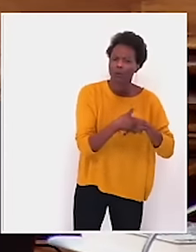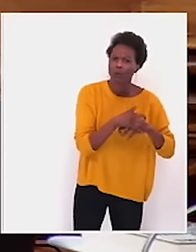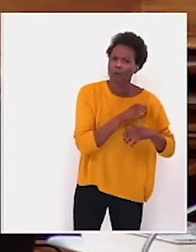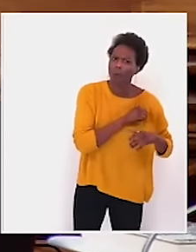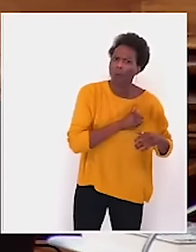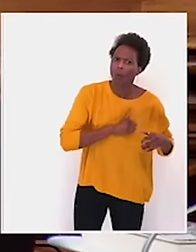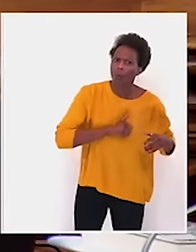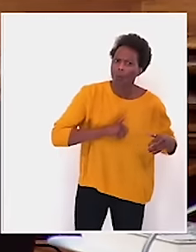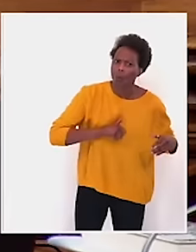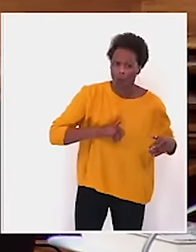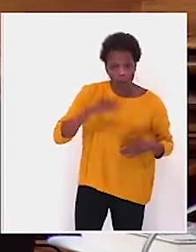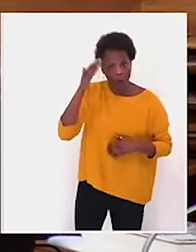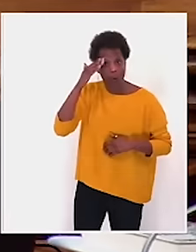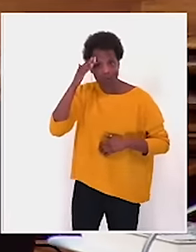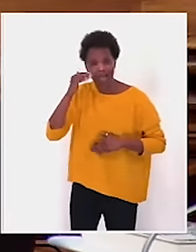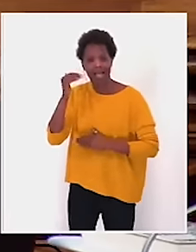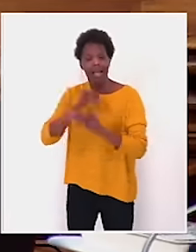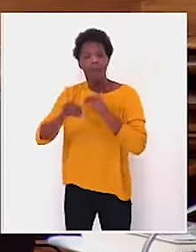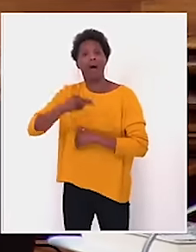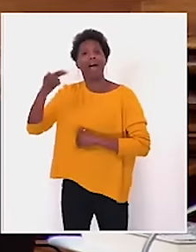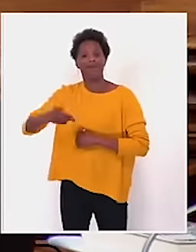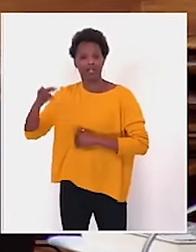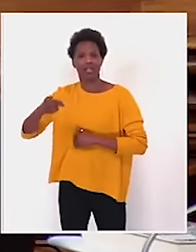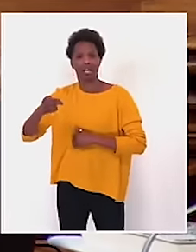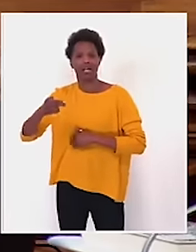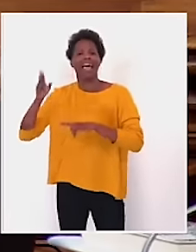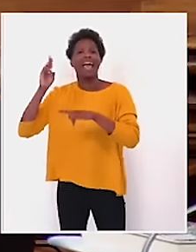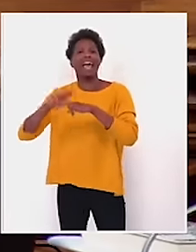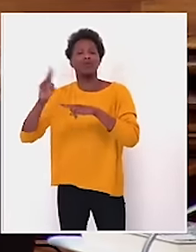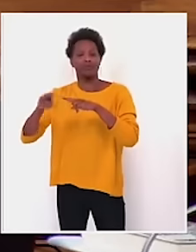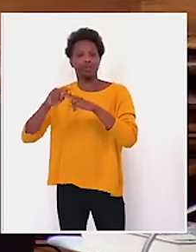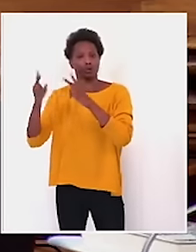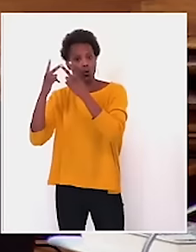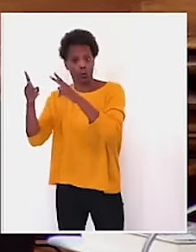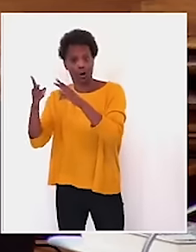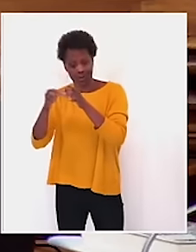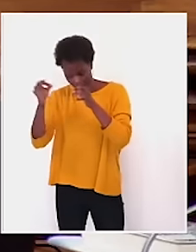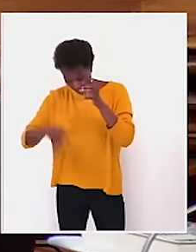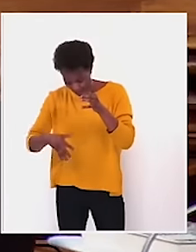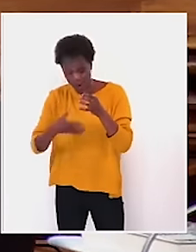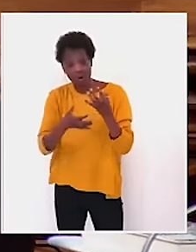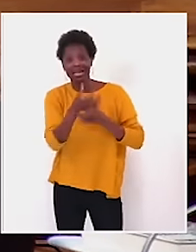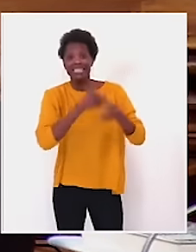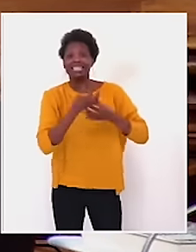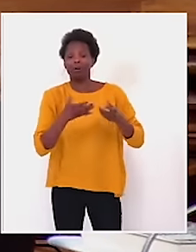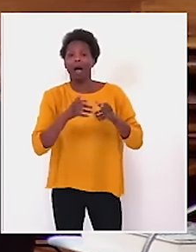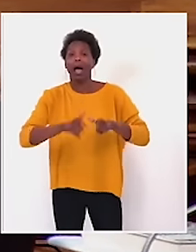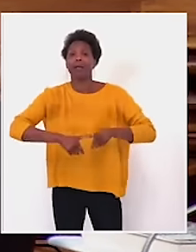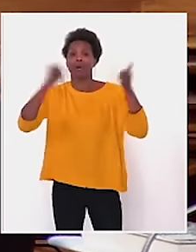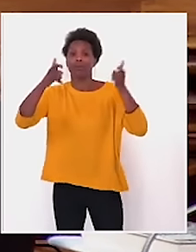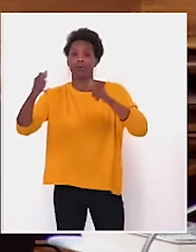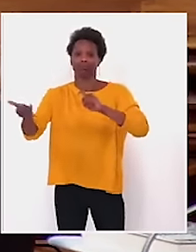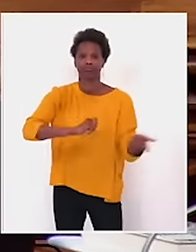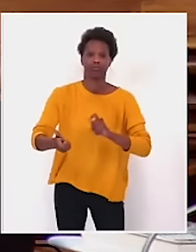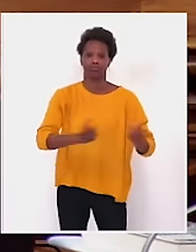sait que le programme national de rénovation urbaine, ça a été beaucoup, d'ailleurs, il y a eu des bilans qui ont été faits récemment, c'est beaucoup de démolition de bâtiments. Et quand on démolit